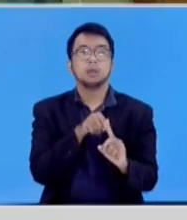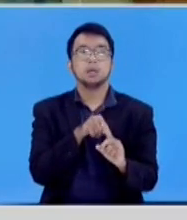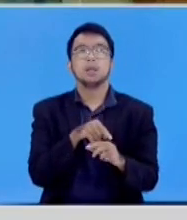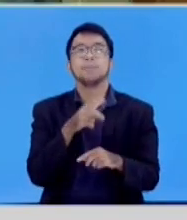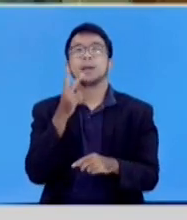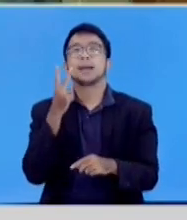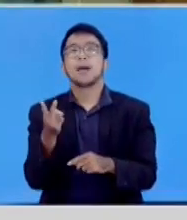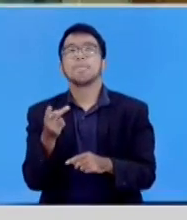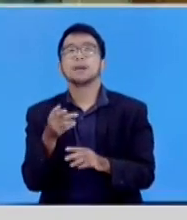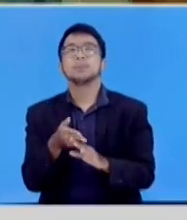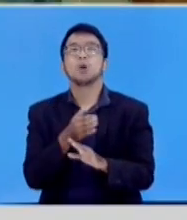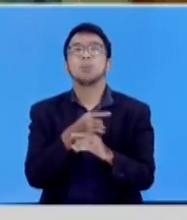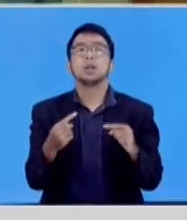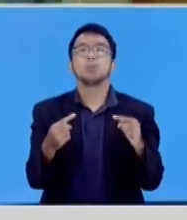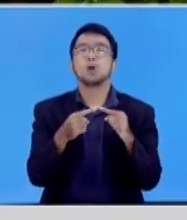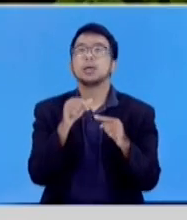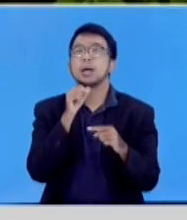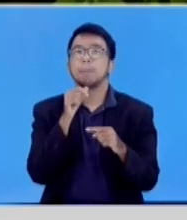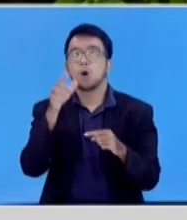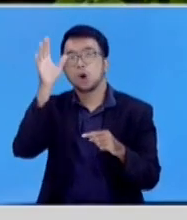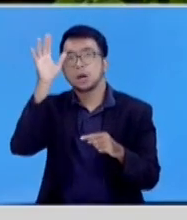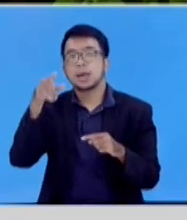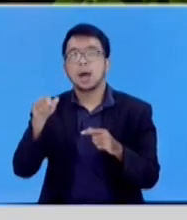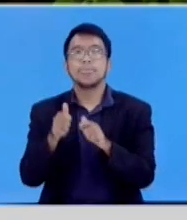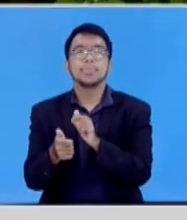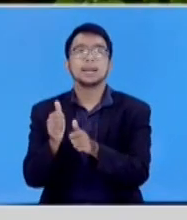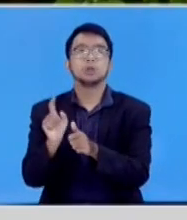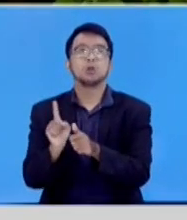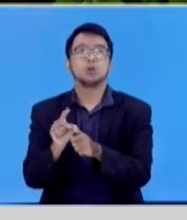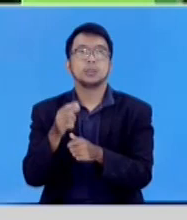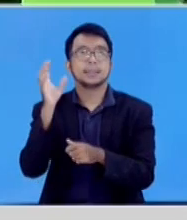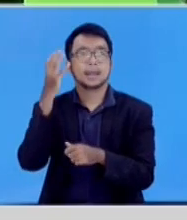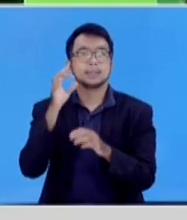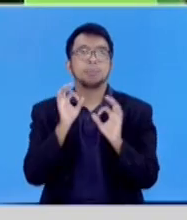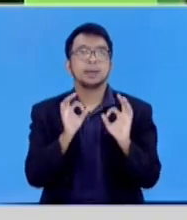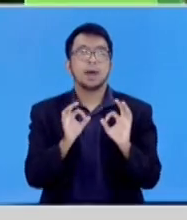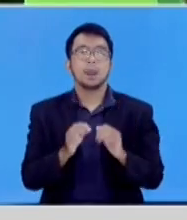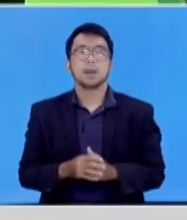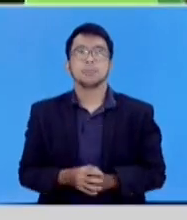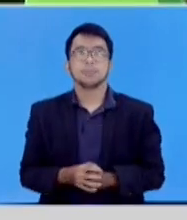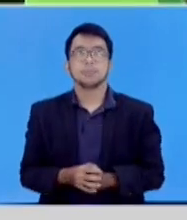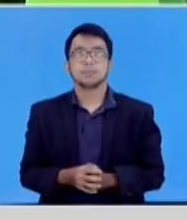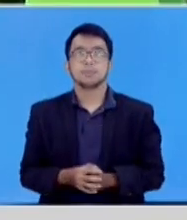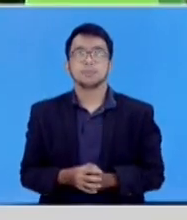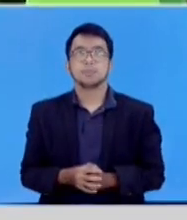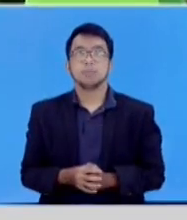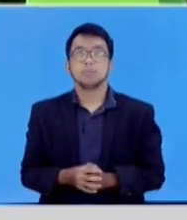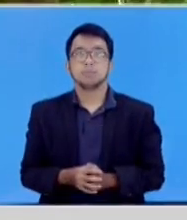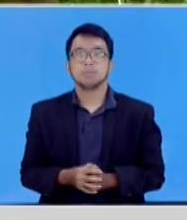berinteraksi, lalu diberikan testing oleh dinas kesehatan atau puskesmas terdekat. Dan alhamdulillah dari